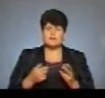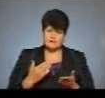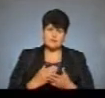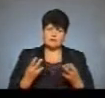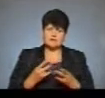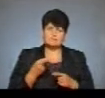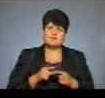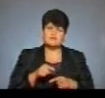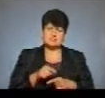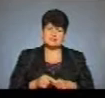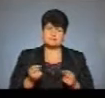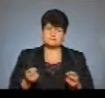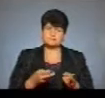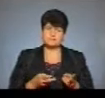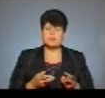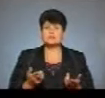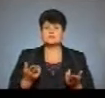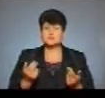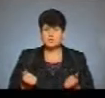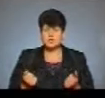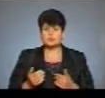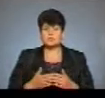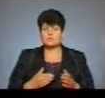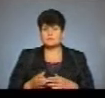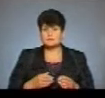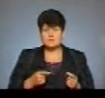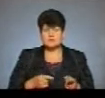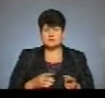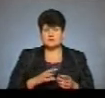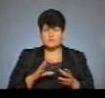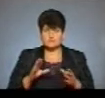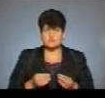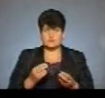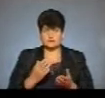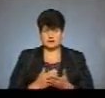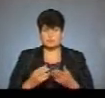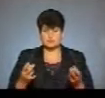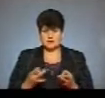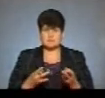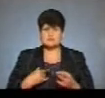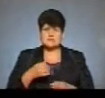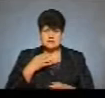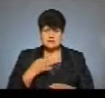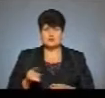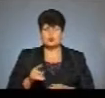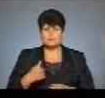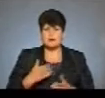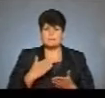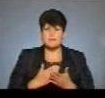таких фахівцях? Звичайно, що фахівцях в Україні всіх є потреба, тому що, як я вже сказала, те, що ми маємо